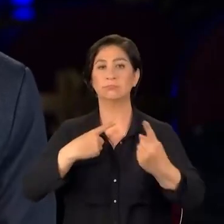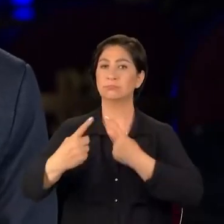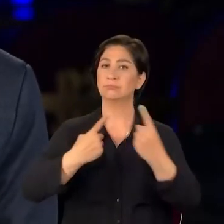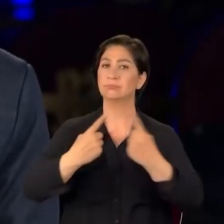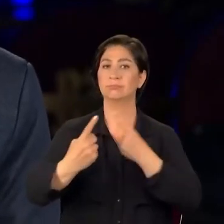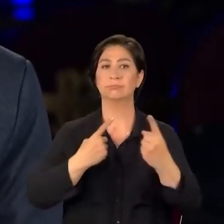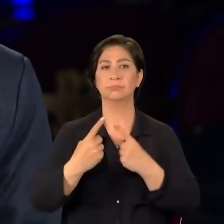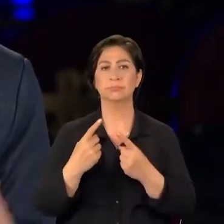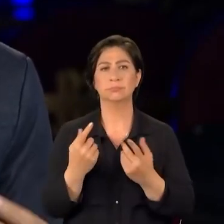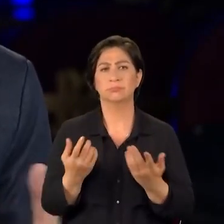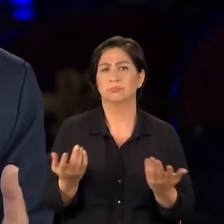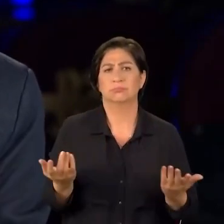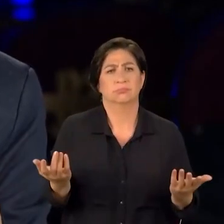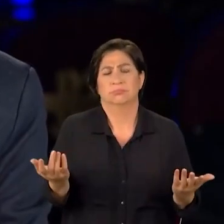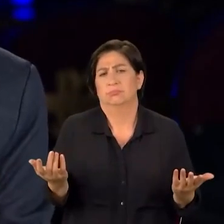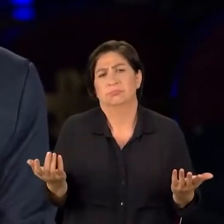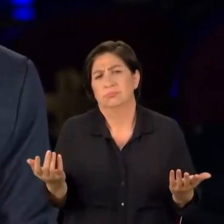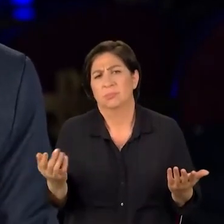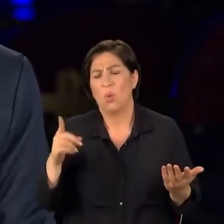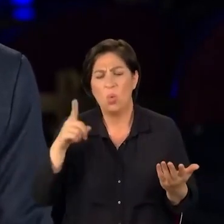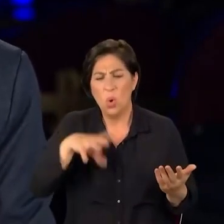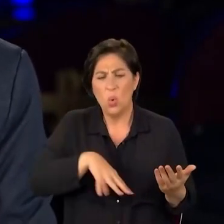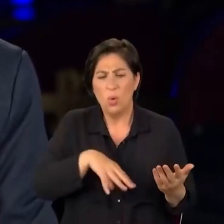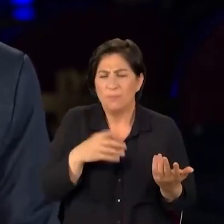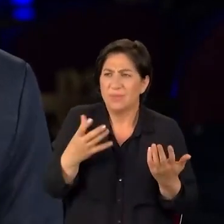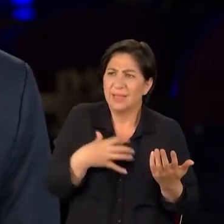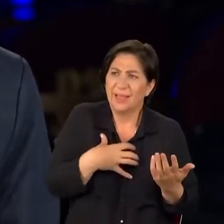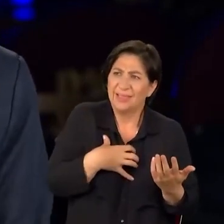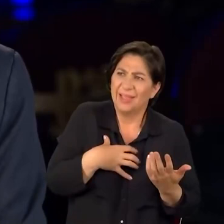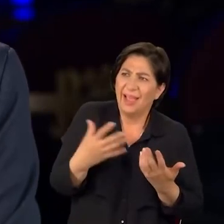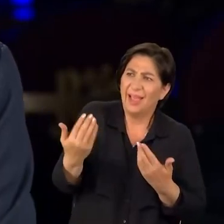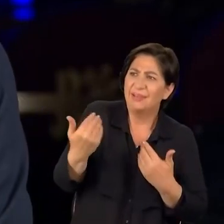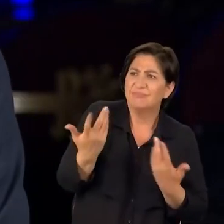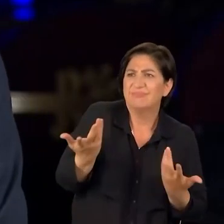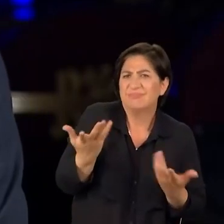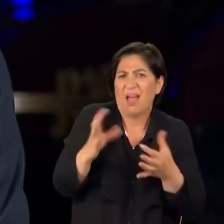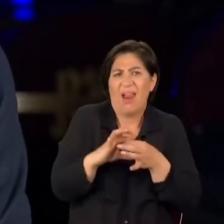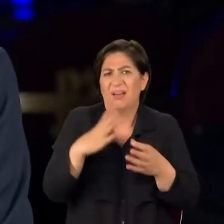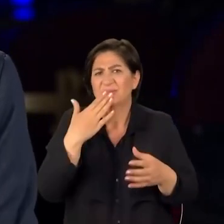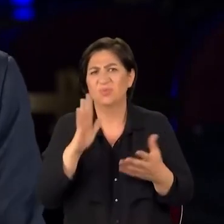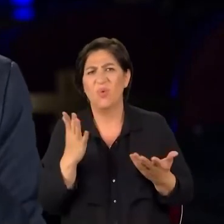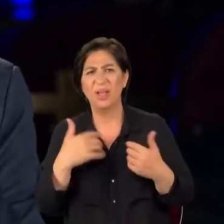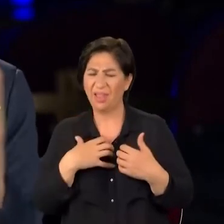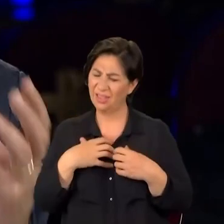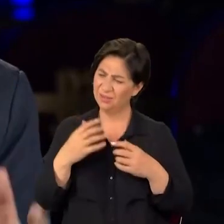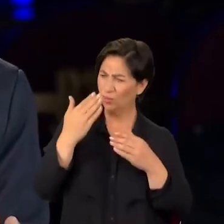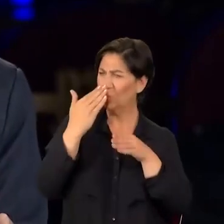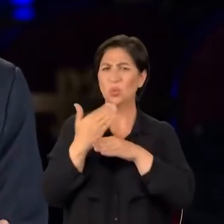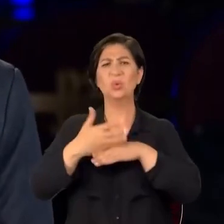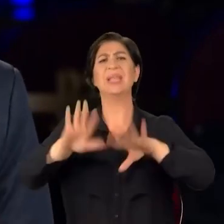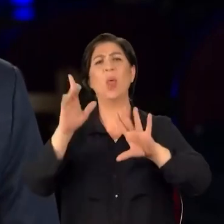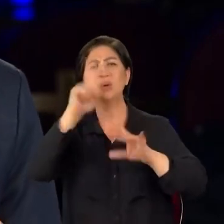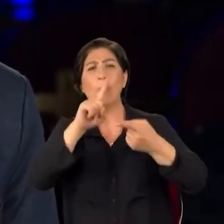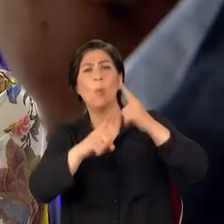dediğiniz zaman, onların ruhuna değen bir şey yok. Bu nedenle de siyasetten ayrı kopuyorlar. Çünkü onların zihin